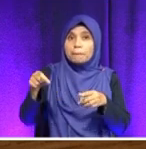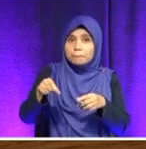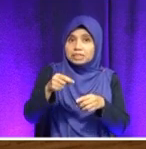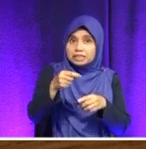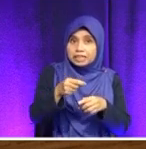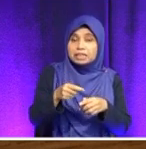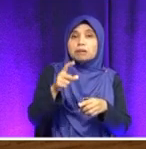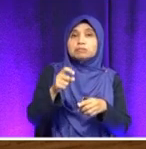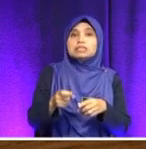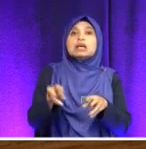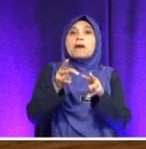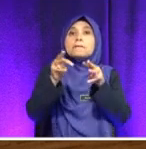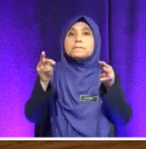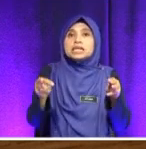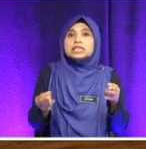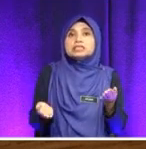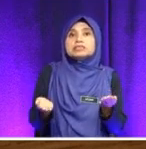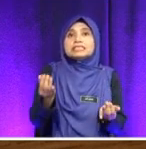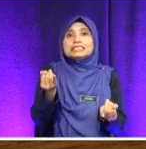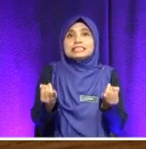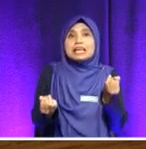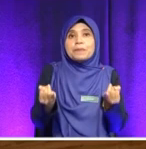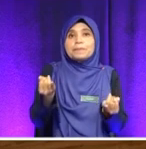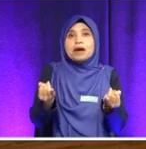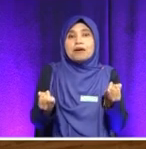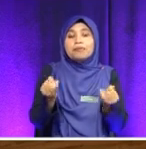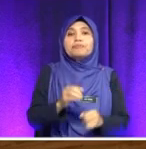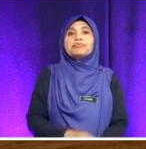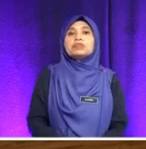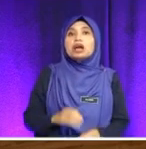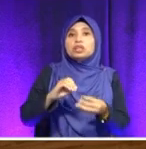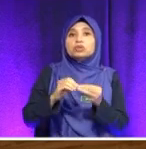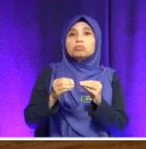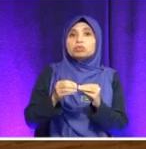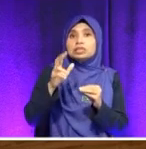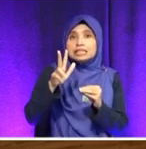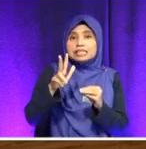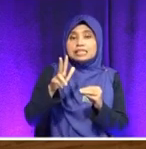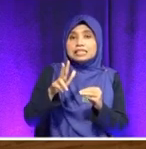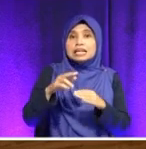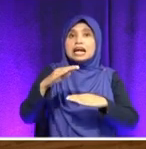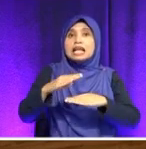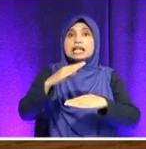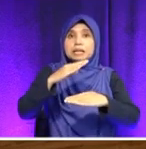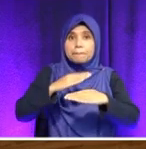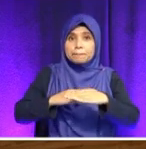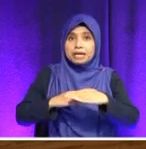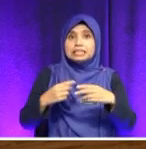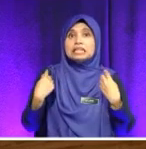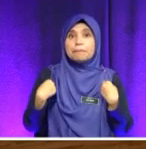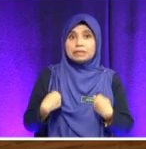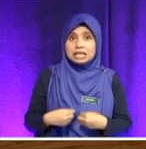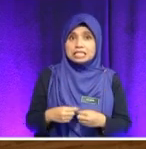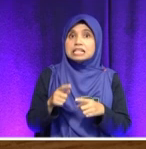meja itu seimbang. Uji sekali lagi. Okey. Okay, yang ketiga, melipat napkin. Melipat napkin seperti yang kita buat